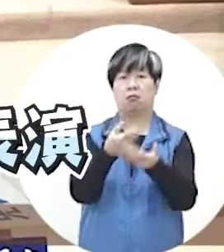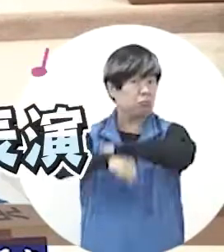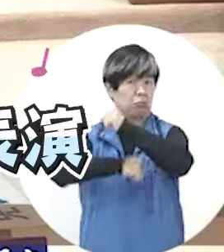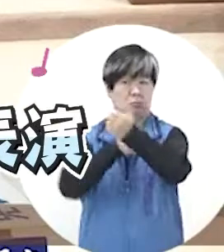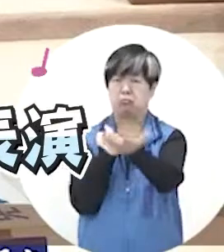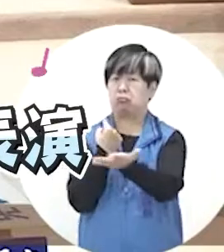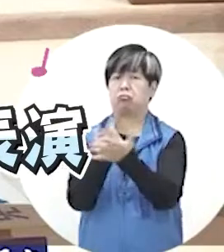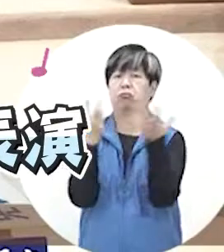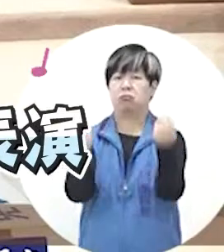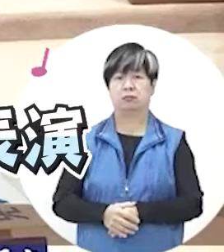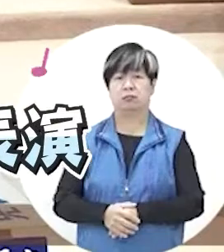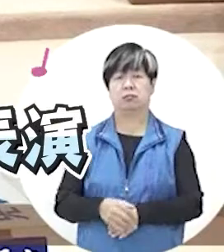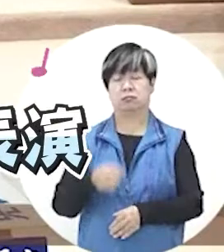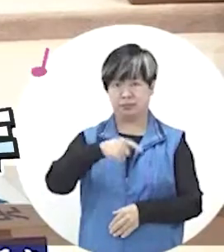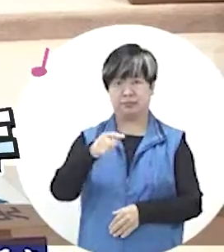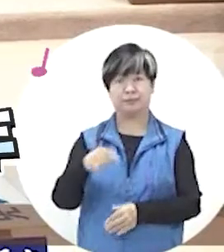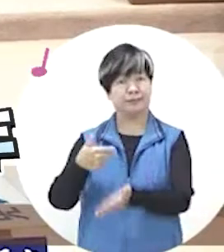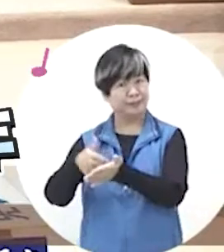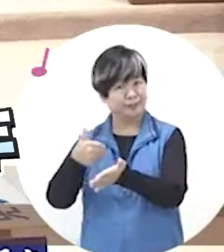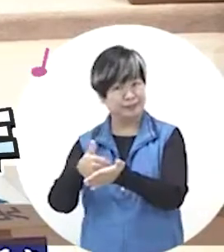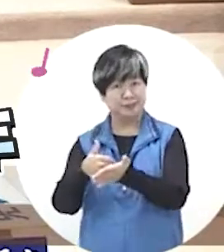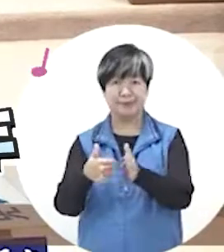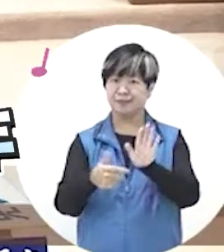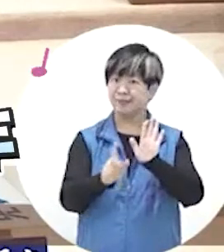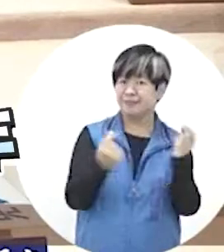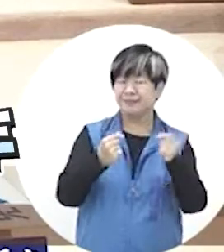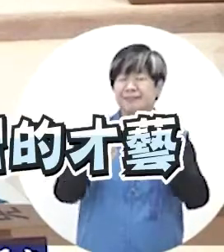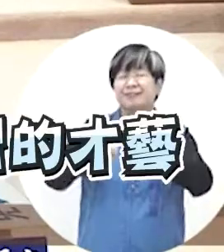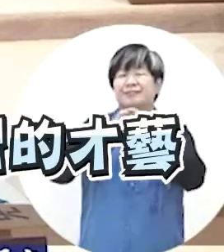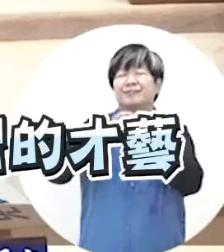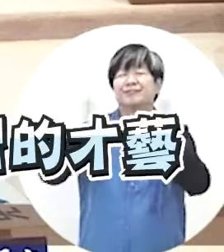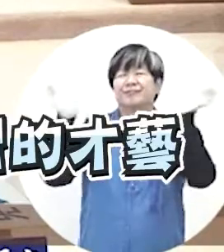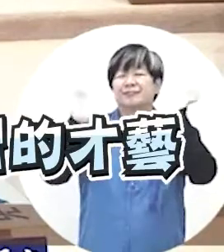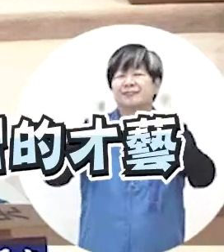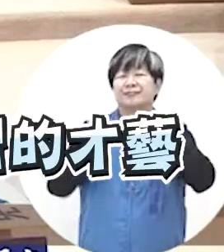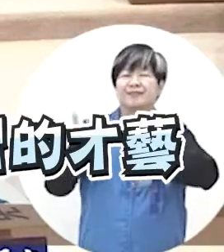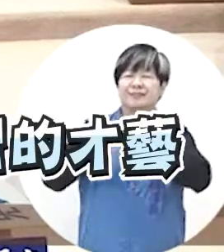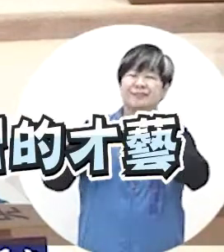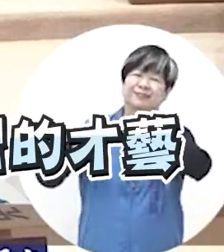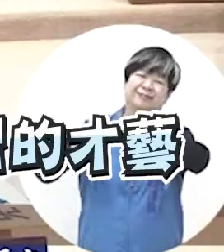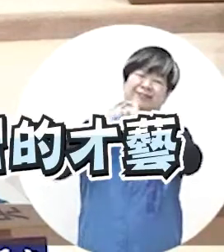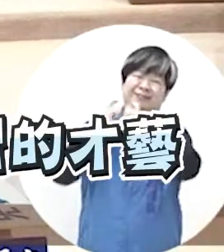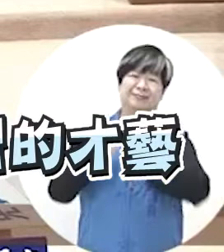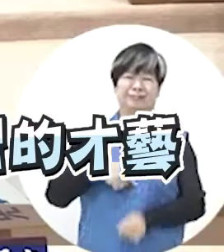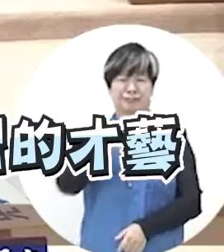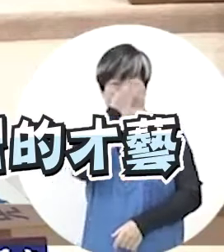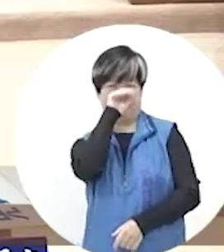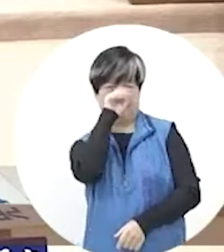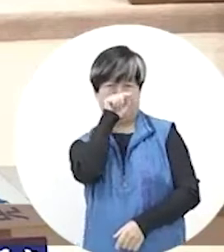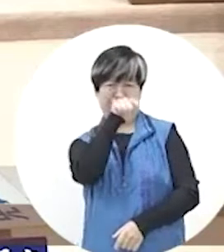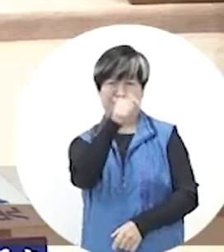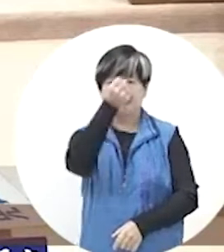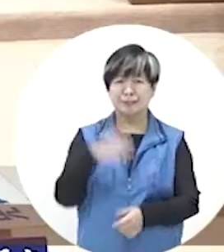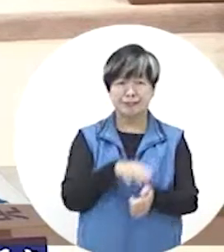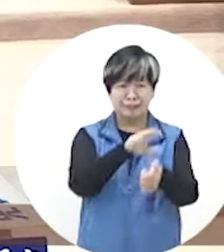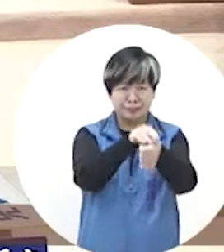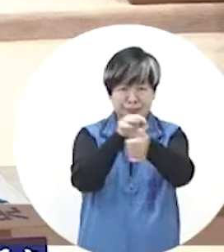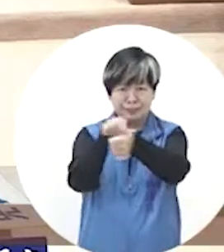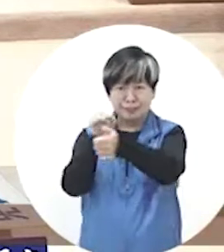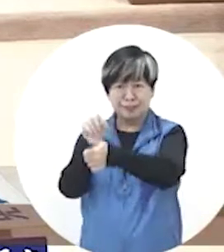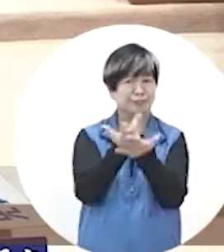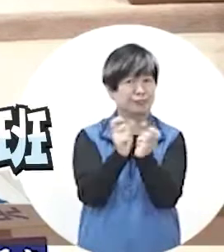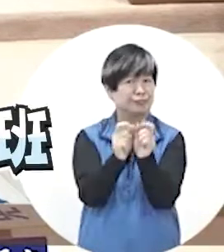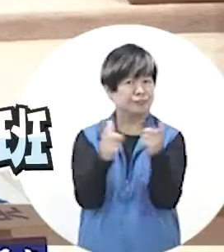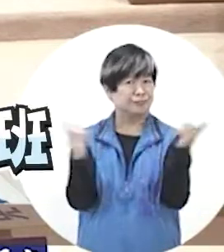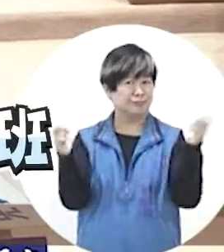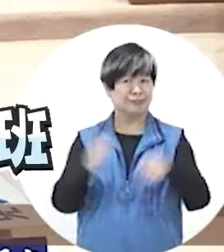活动，所以我出来画画，我出来表演，好像我在补过我的童年啊！我好羡慕现在年轻人很多学习的才艺什么，我们以前都没有，所以他非常的